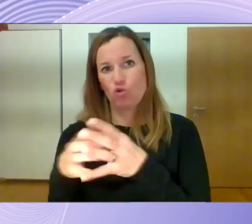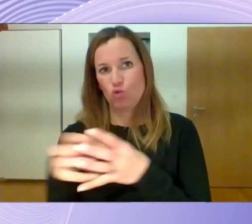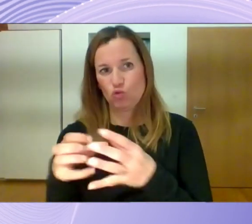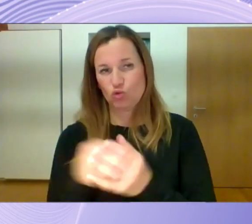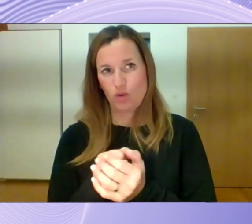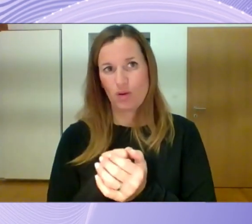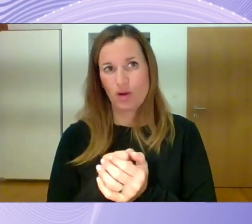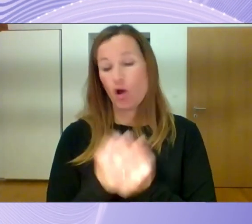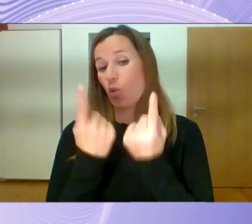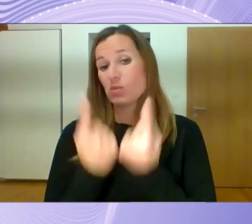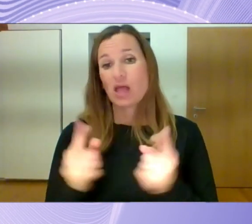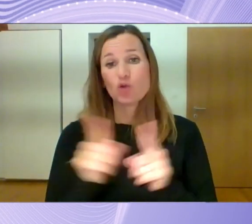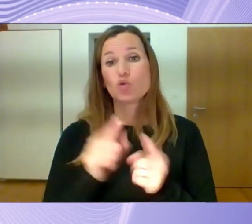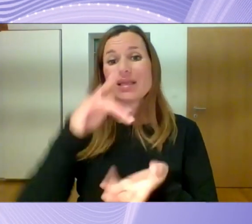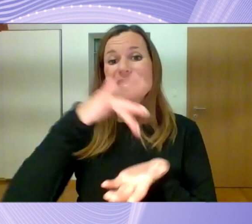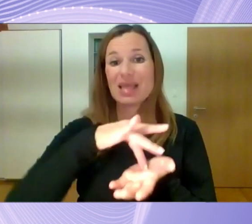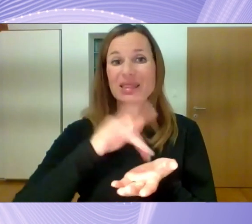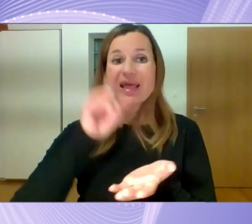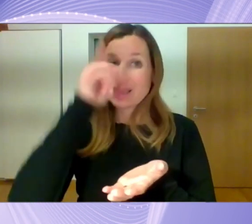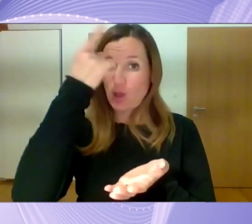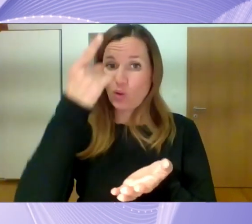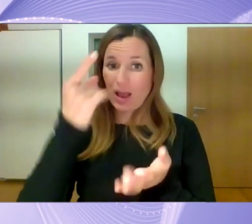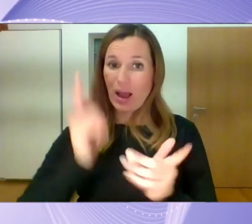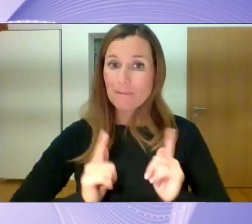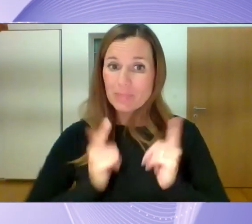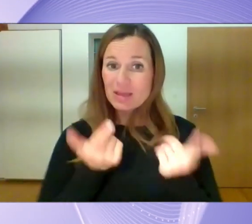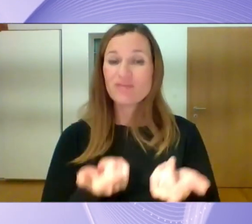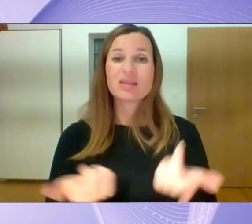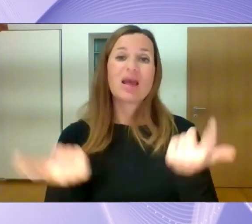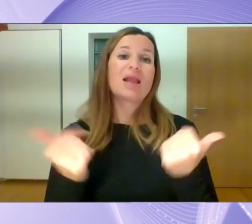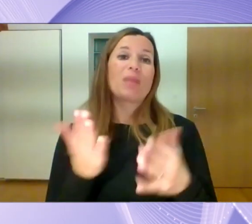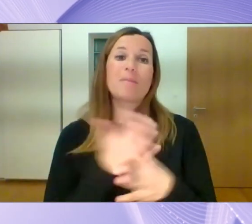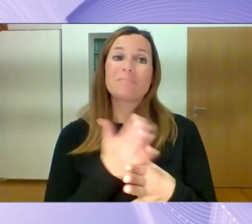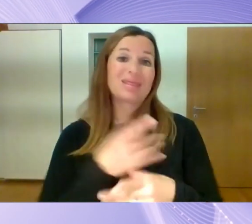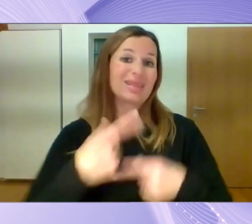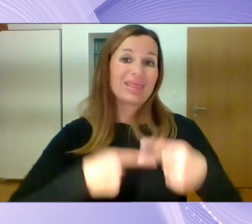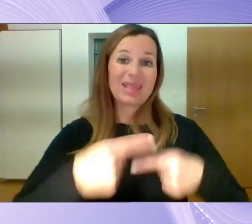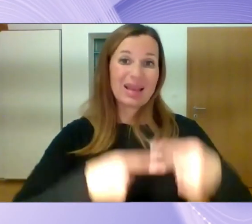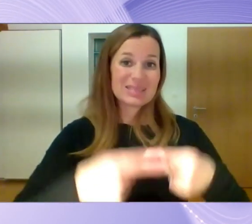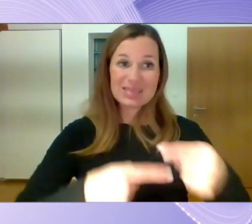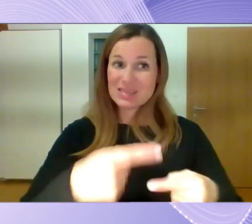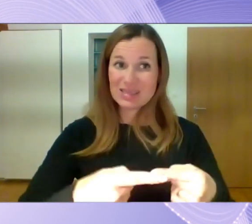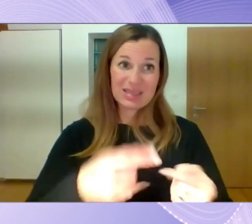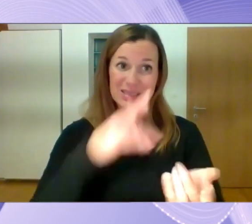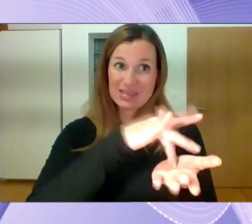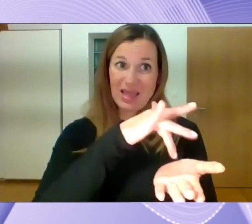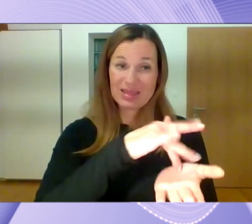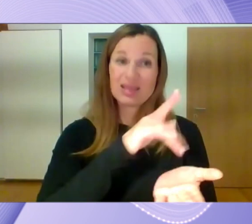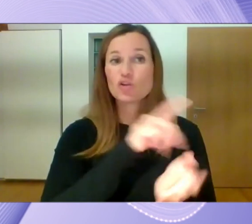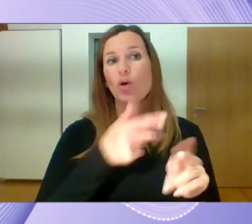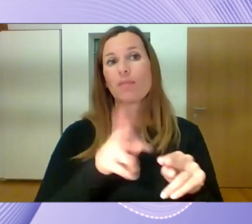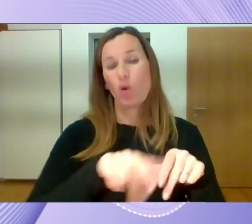Obstajajo tudi centri dnevnega bivanja ali pa medgeneracijski centri, ki so pa namenjeni bolj